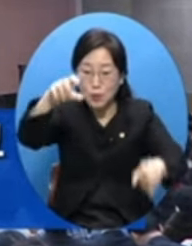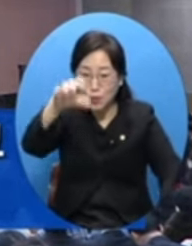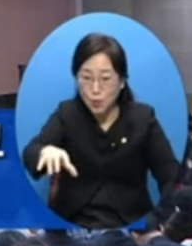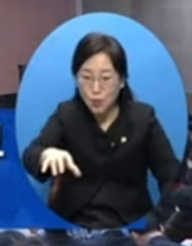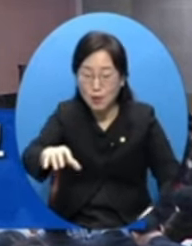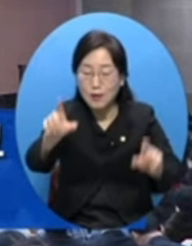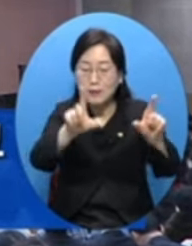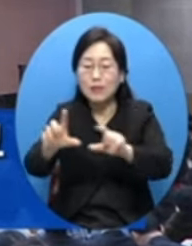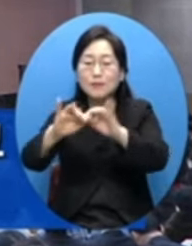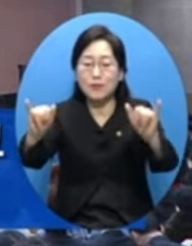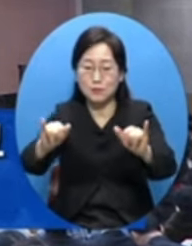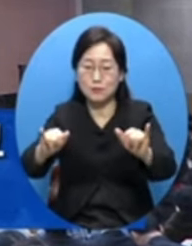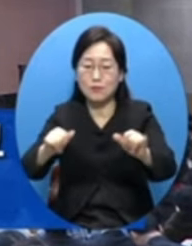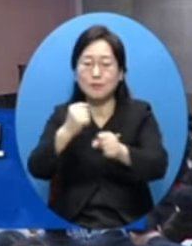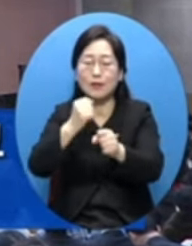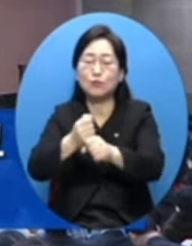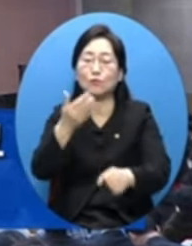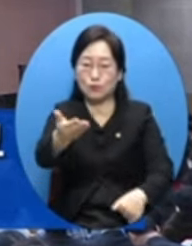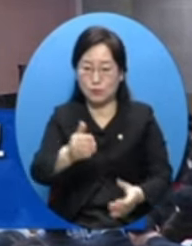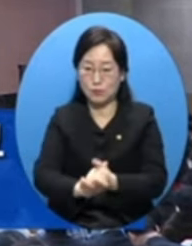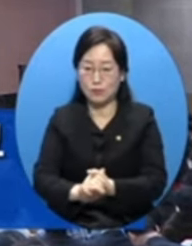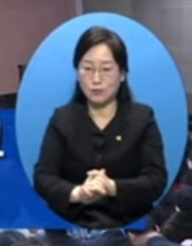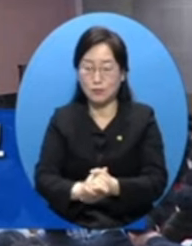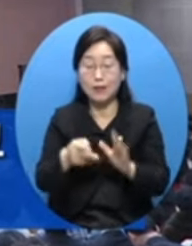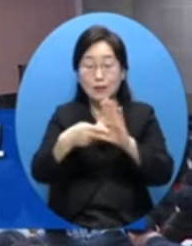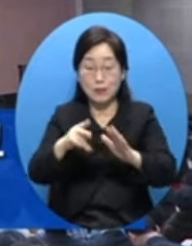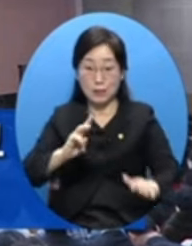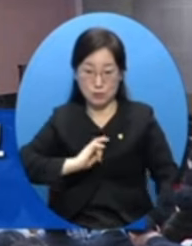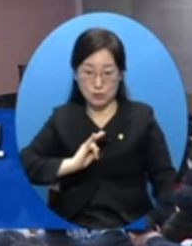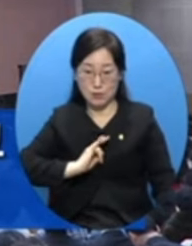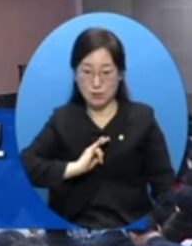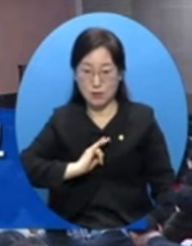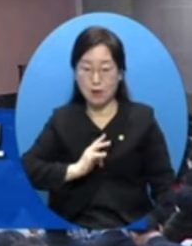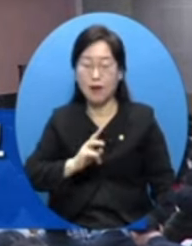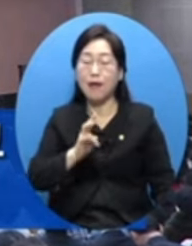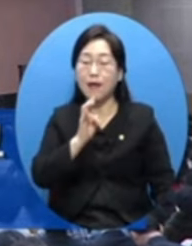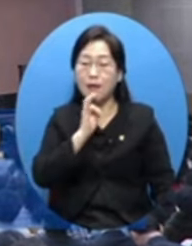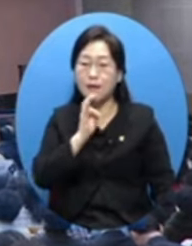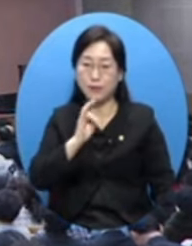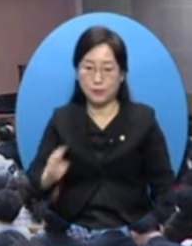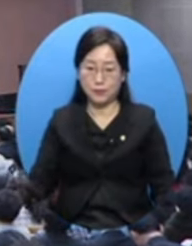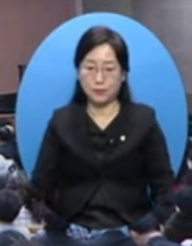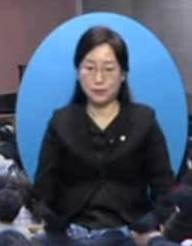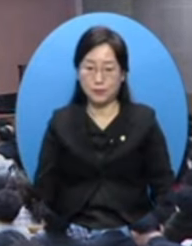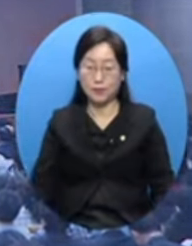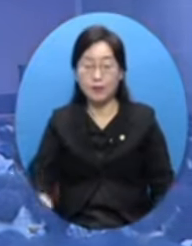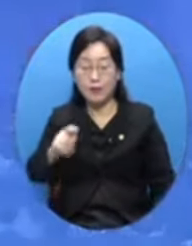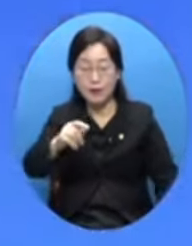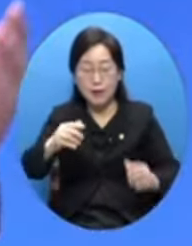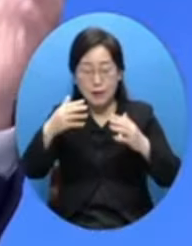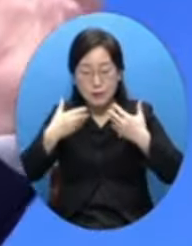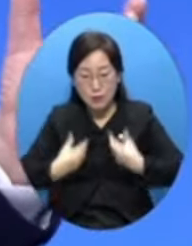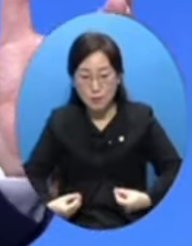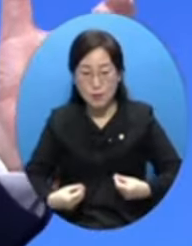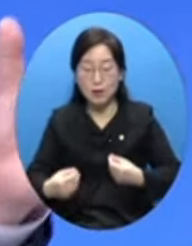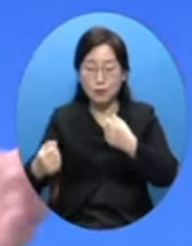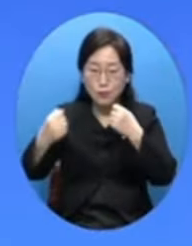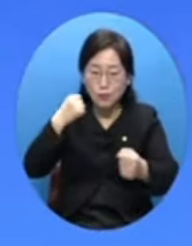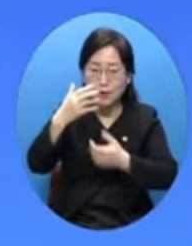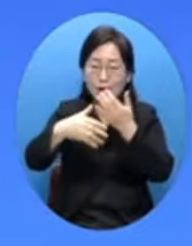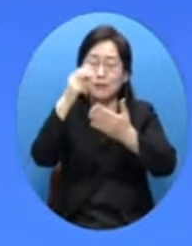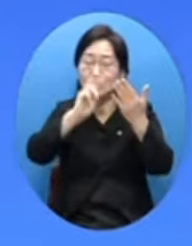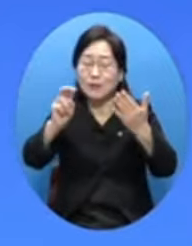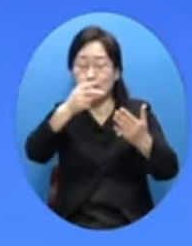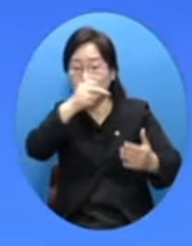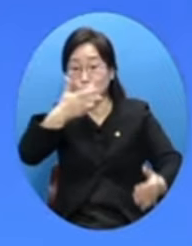되게할 것이다 이사야 선자는 예언했습니다 저들이 절망 가운데 처 있지만 주님을 찬양하고 큰 꿈을 가지고